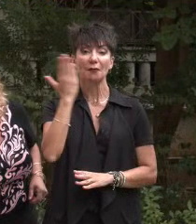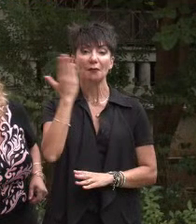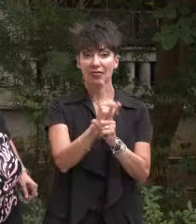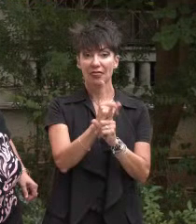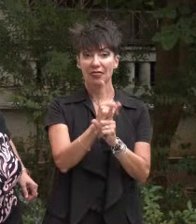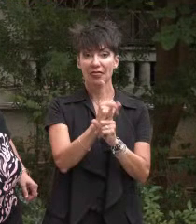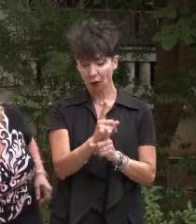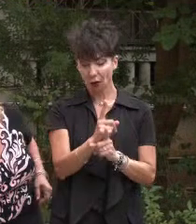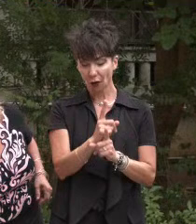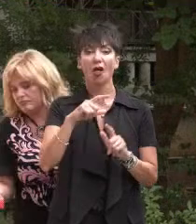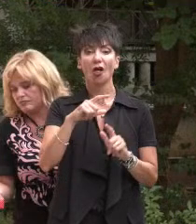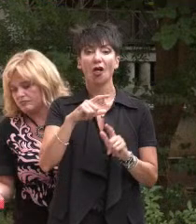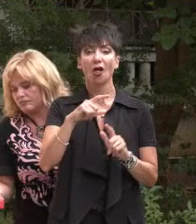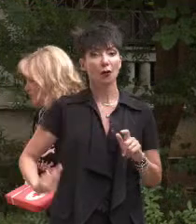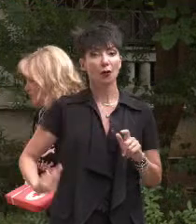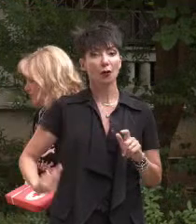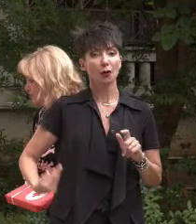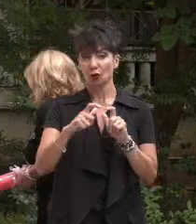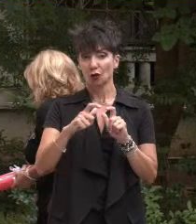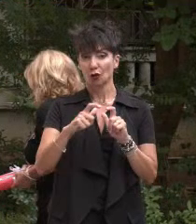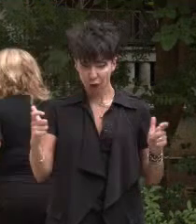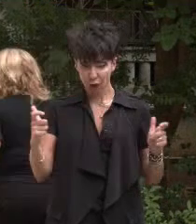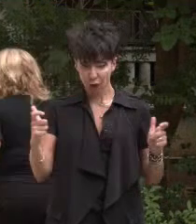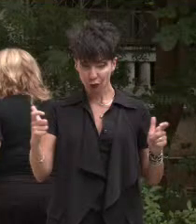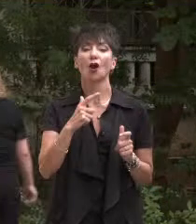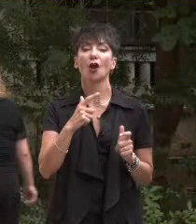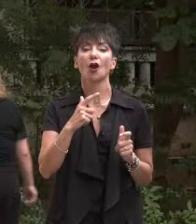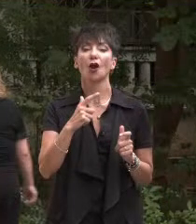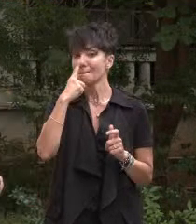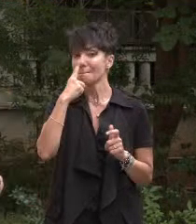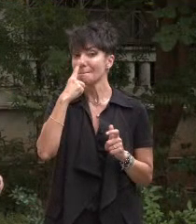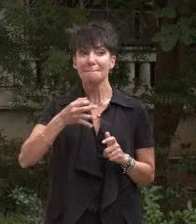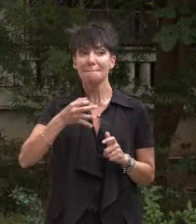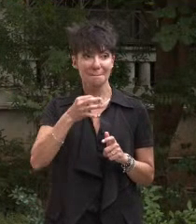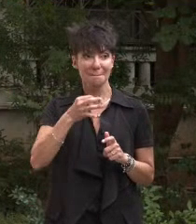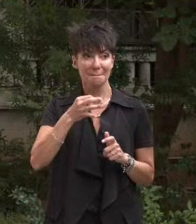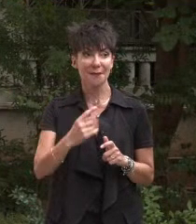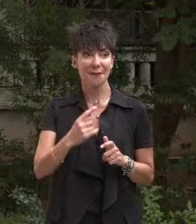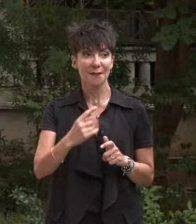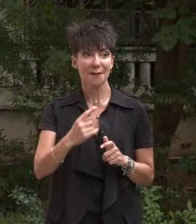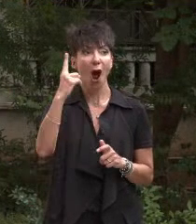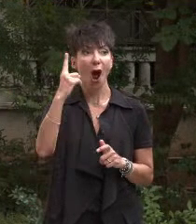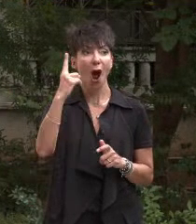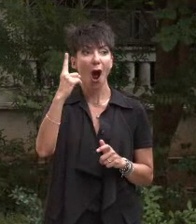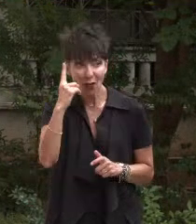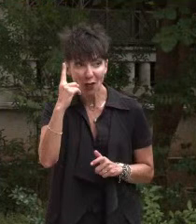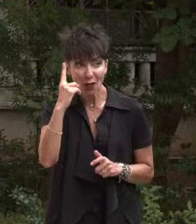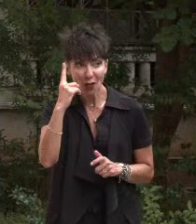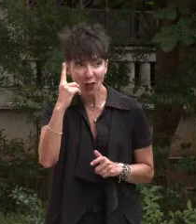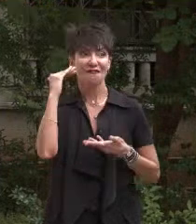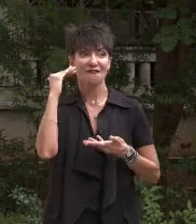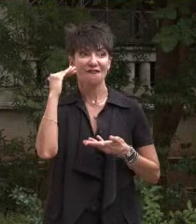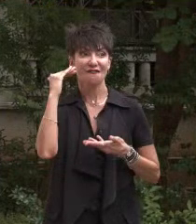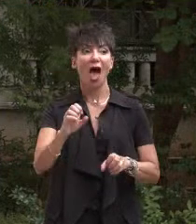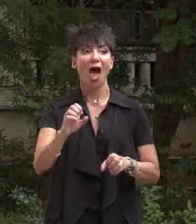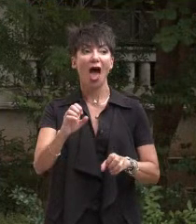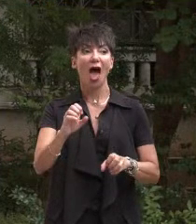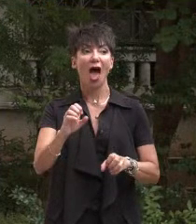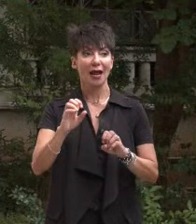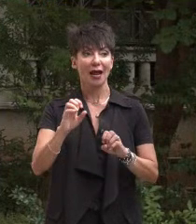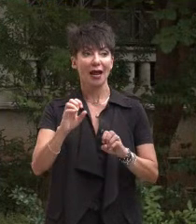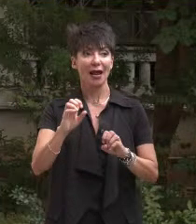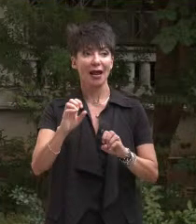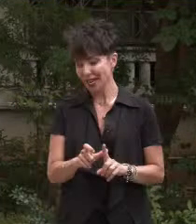Σχολείου Μυτιλήνης. Καλούμε τον Δόκτωρ Αντώνη Αυγερινό να παραδώσει το πρώτο βραβείο στην εκπαιδευτικό, την